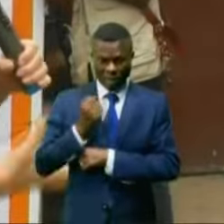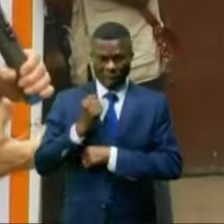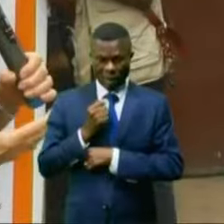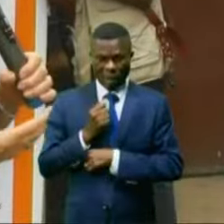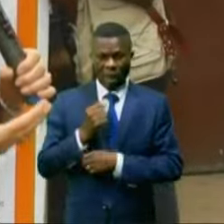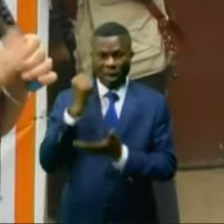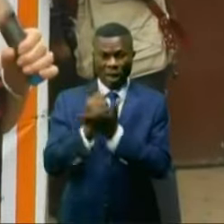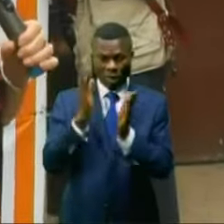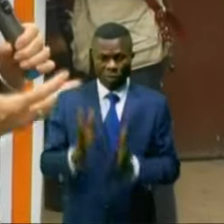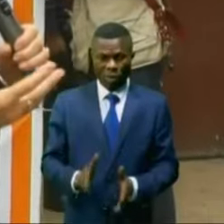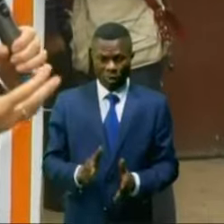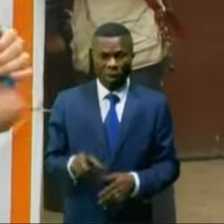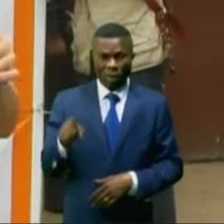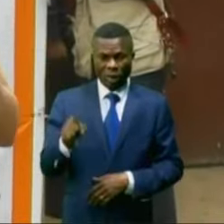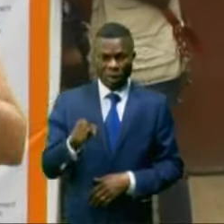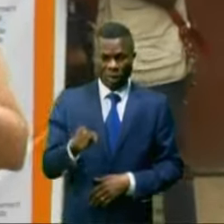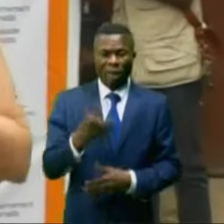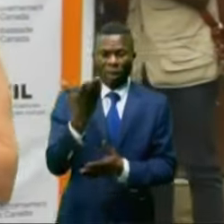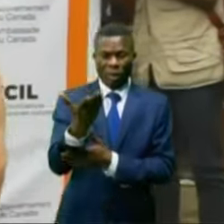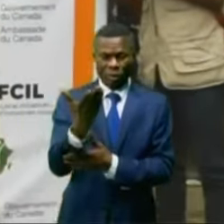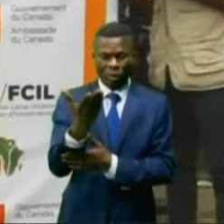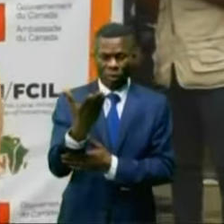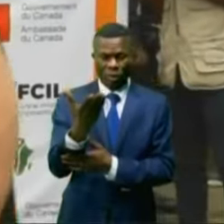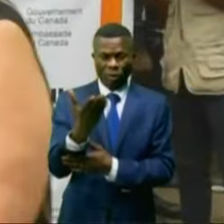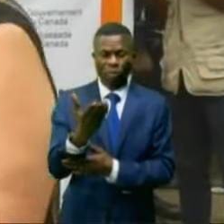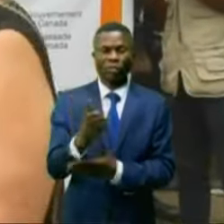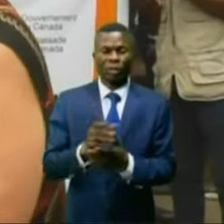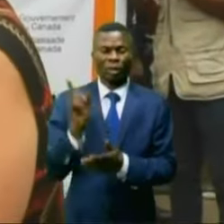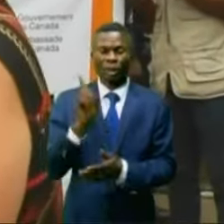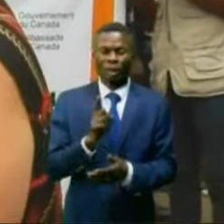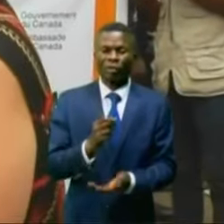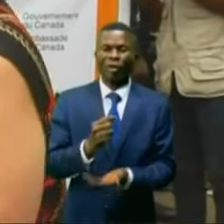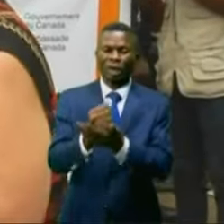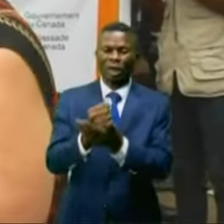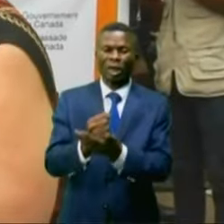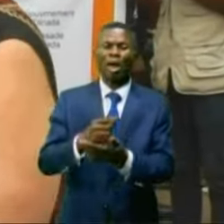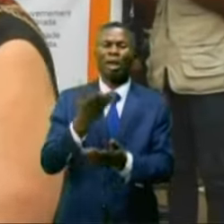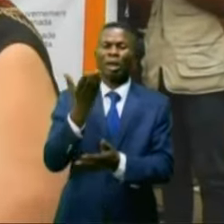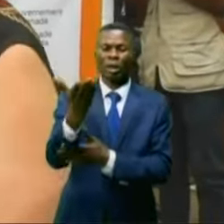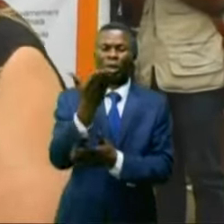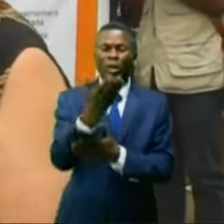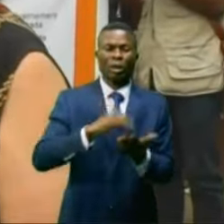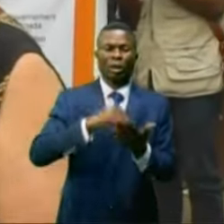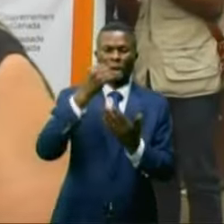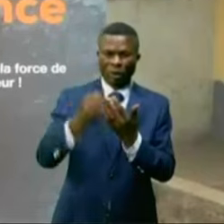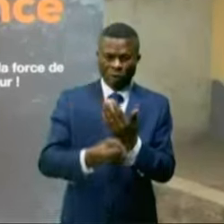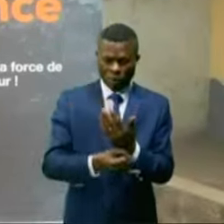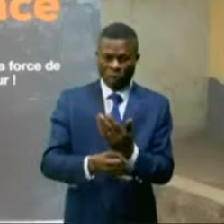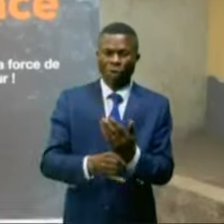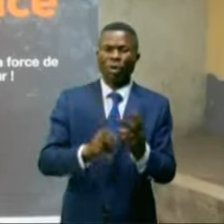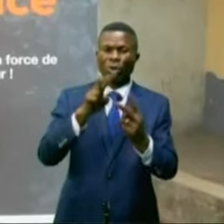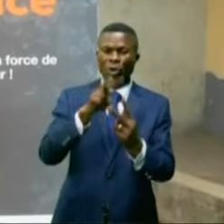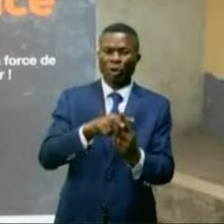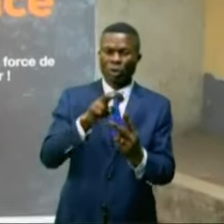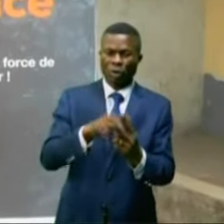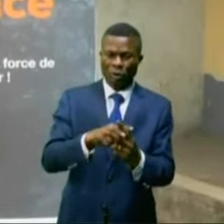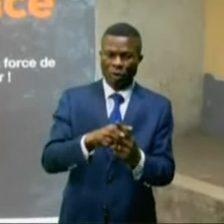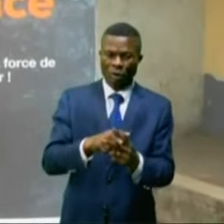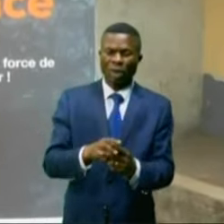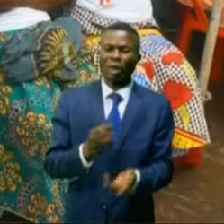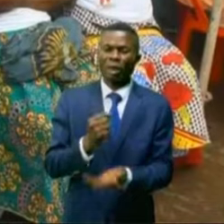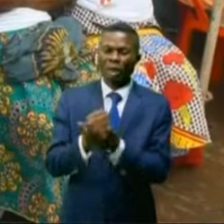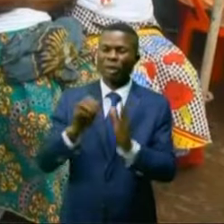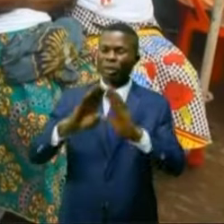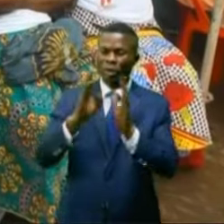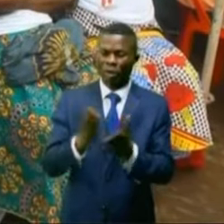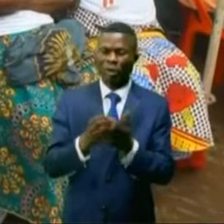Maryse Gilbert, a indiqué qu'elle est venue répondre au lancement du projet Résilience qui consiste à venir en aide